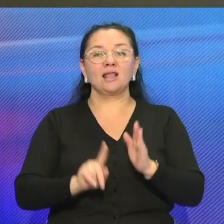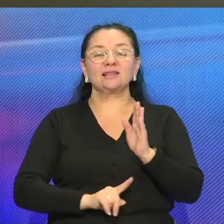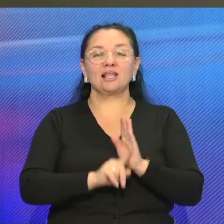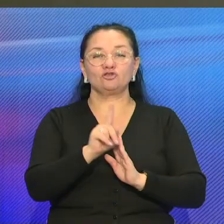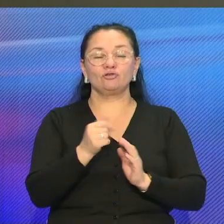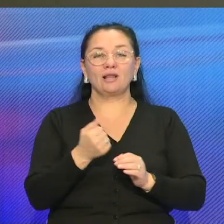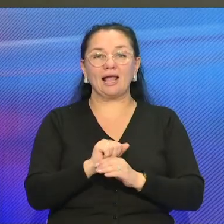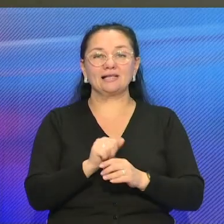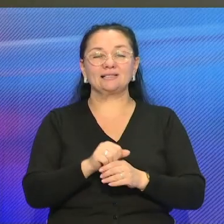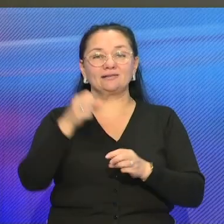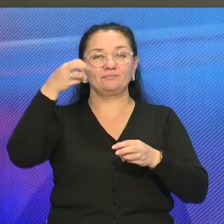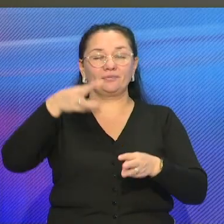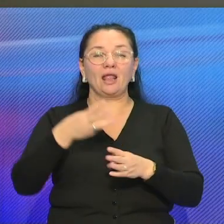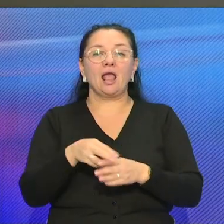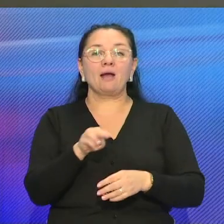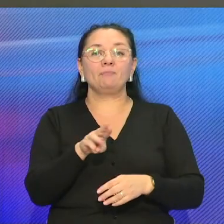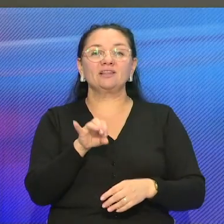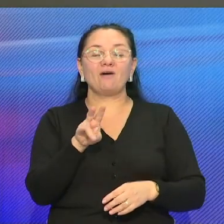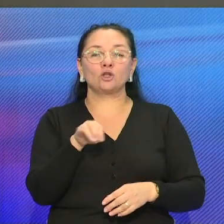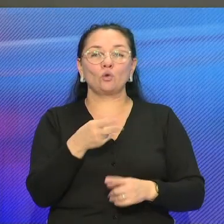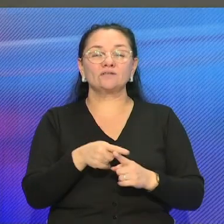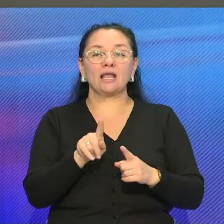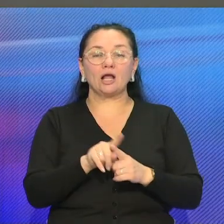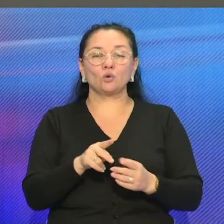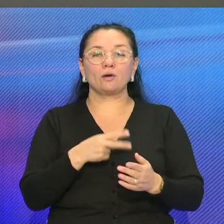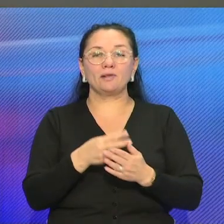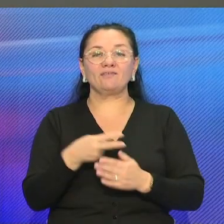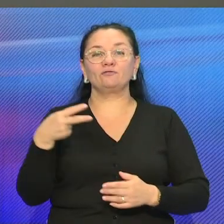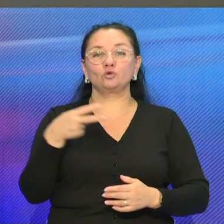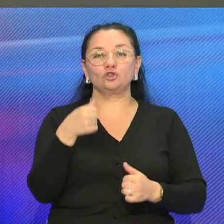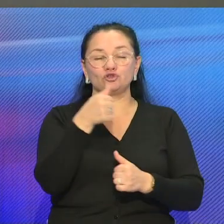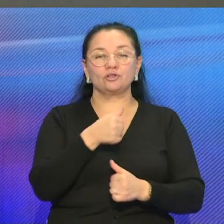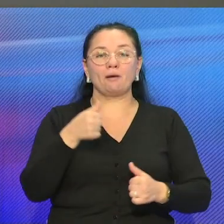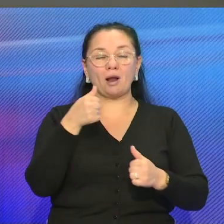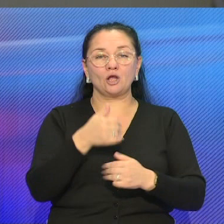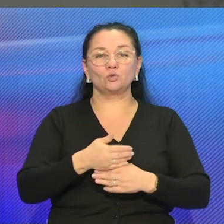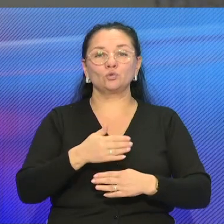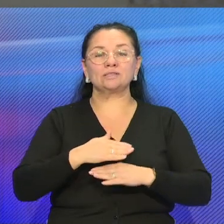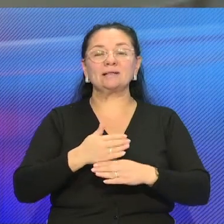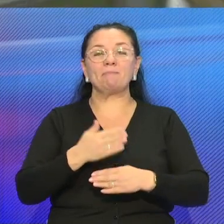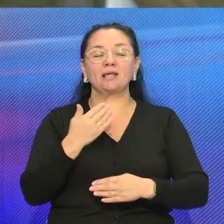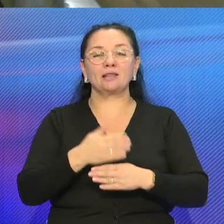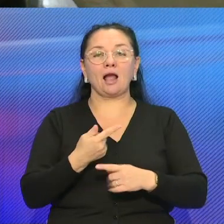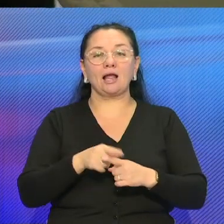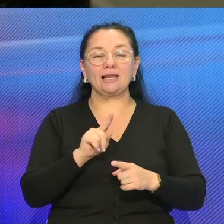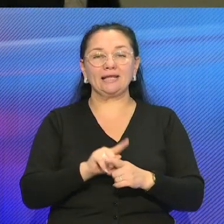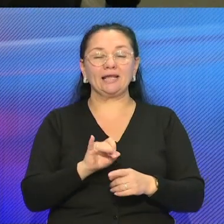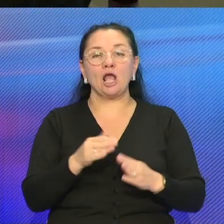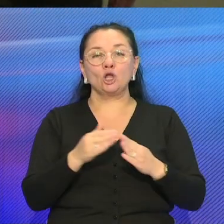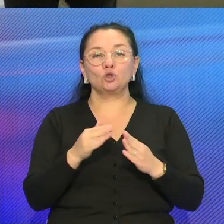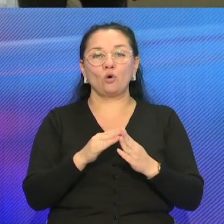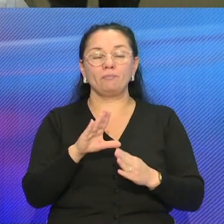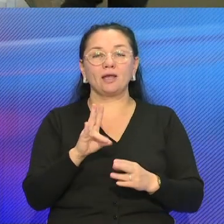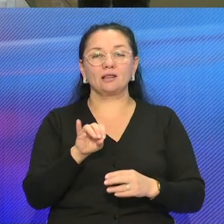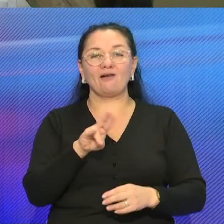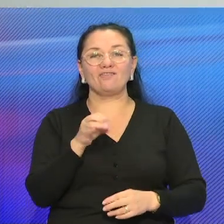магічнага люстра пана Твардоўскага, якое аўтар паставіў у 2000 годзе, і да адзінокага доміка на Васільеўскім, Алегу